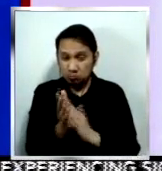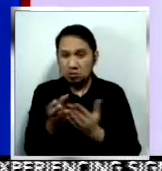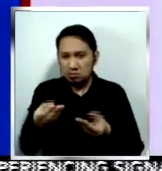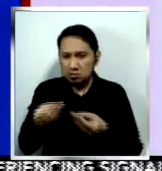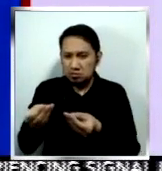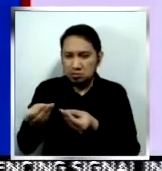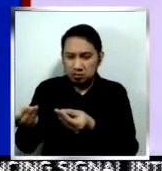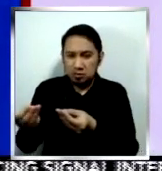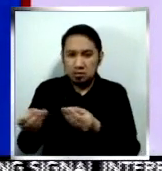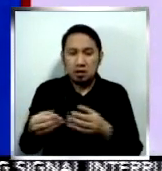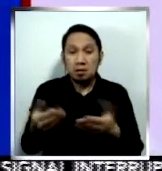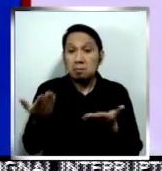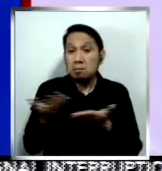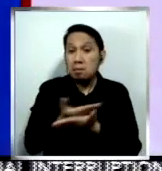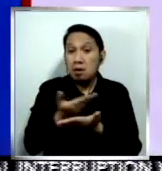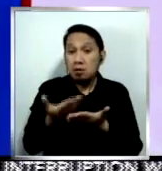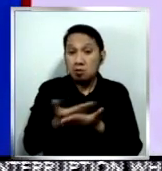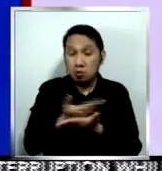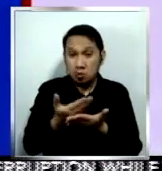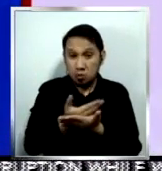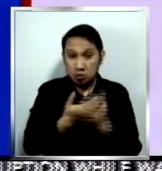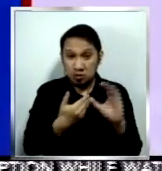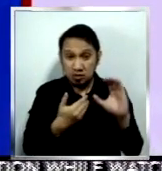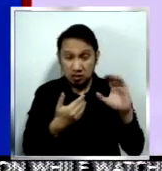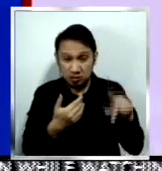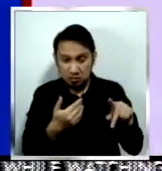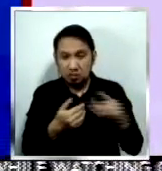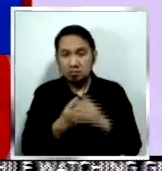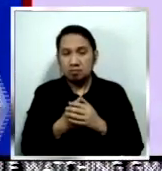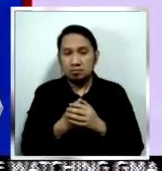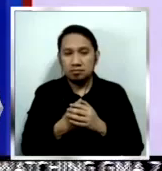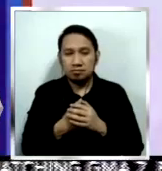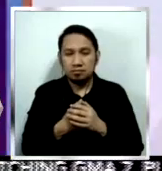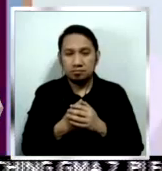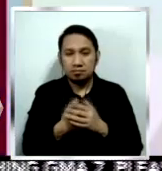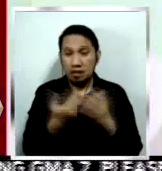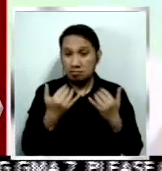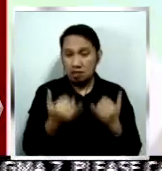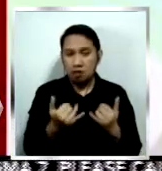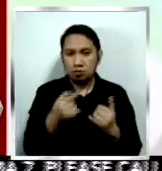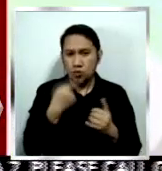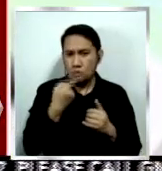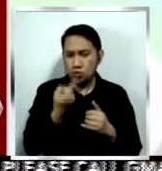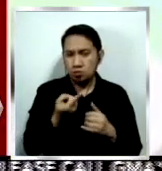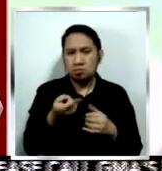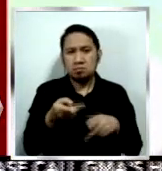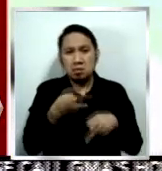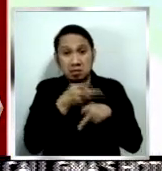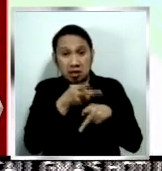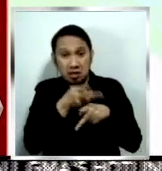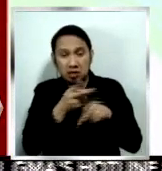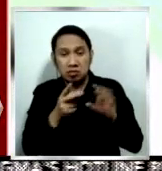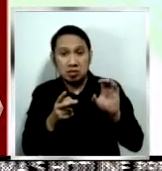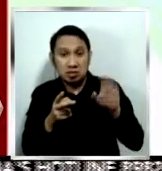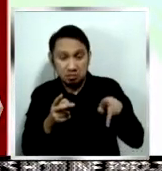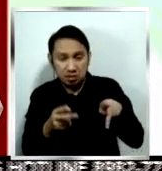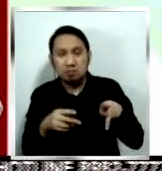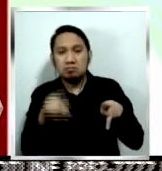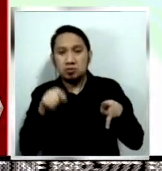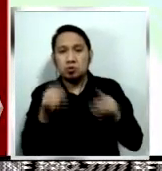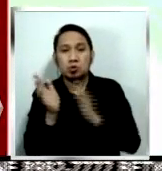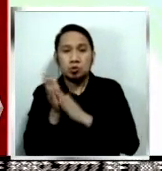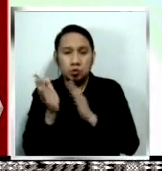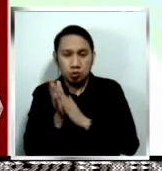brand new mobile phones based on DepEd specs. Kaya magiging custodian yung mga schools ng cellphone, tapos dapat preloaded na rin siya ng